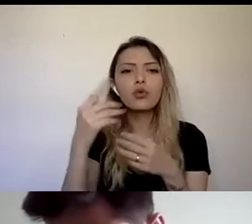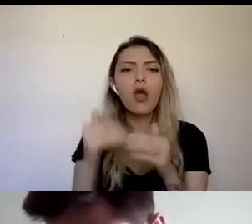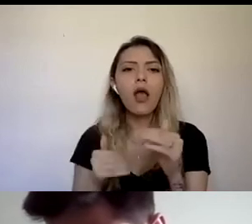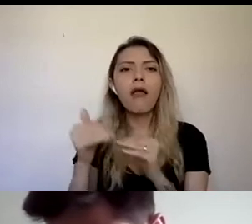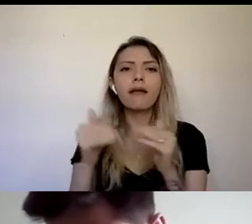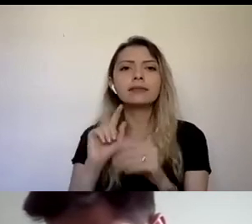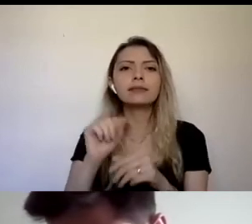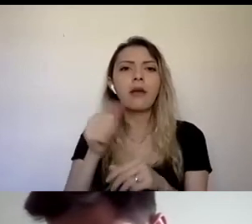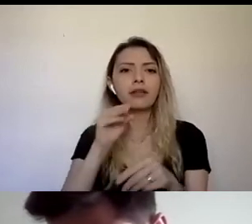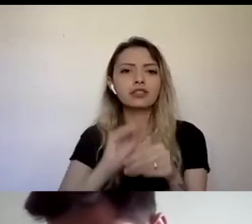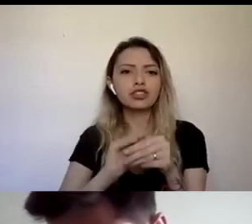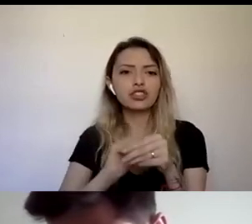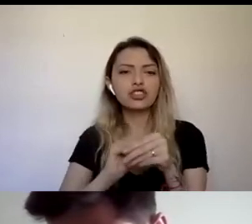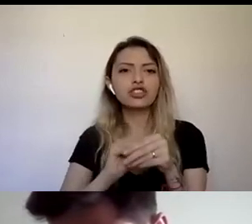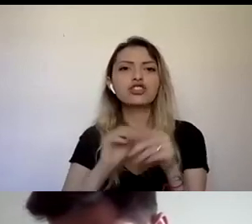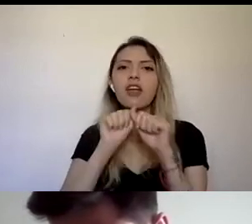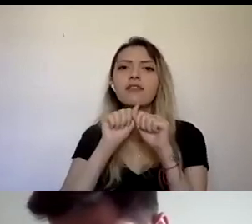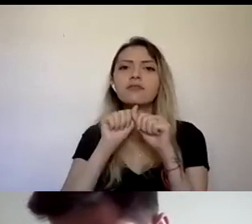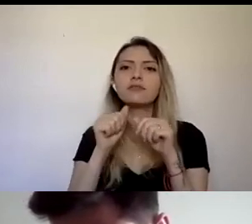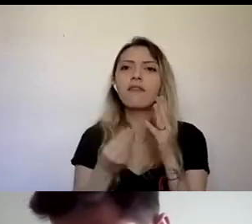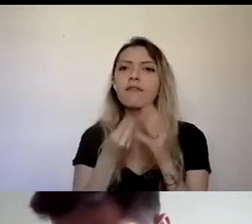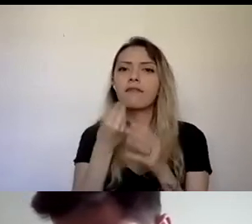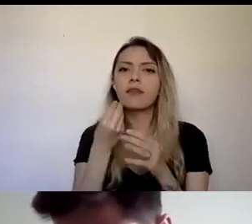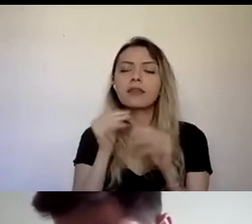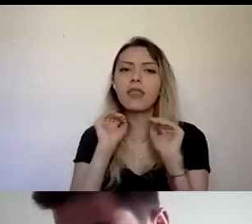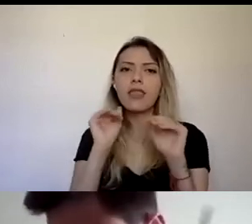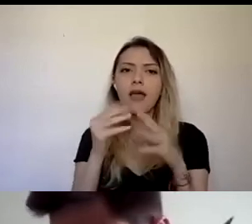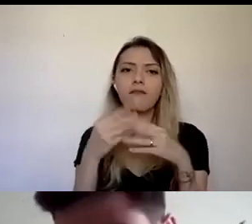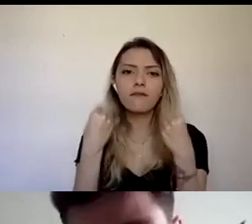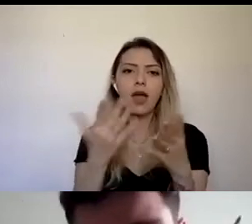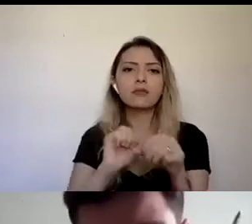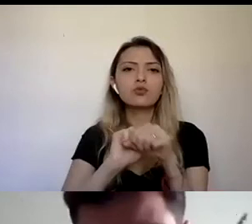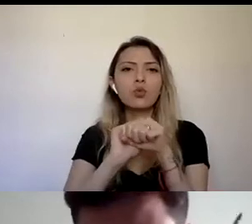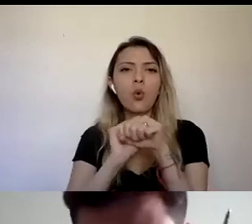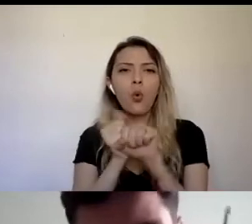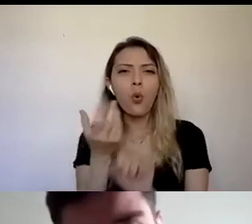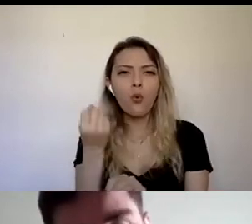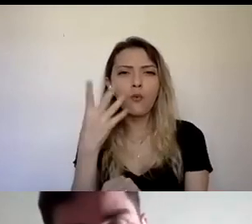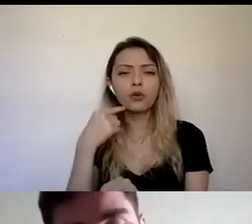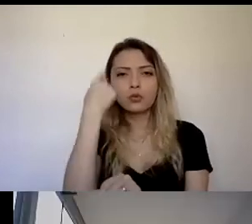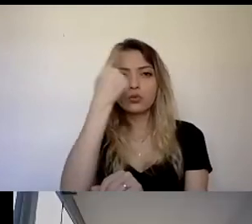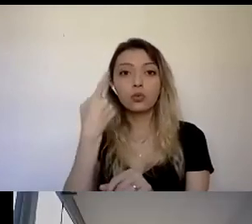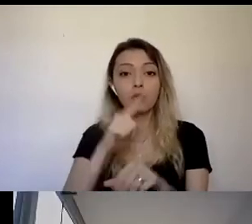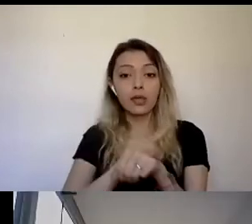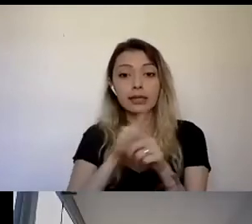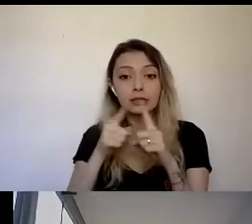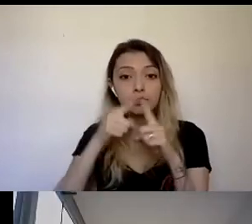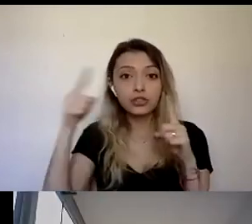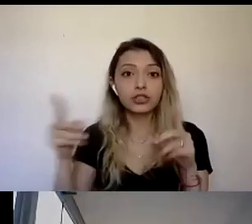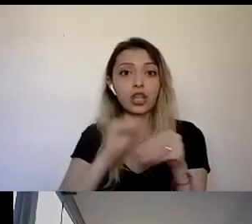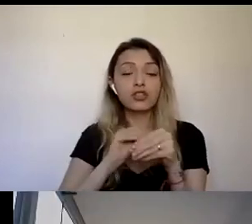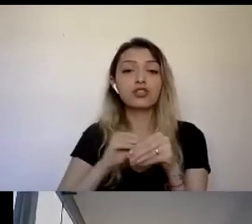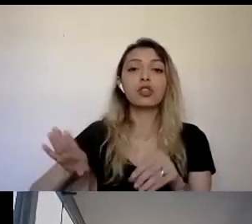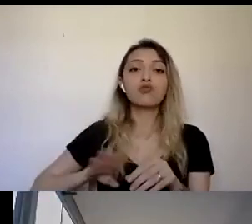ve kamuoyunda da çıktıları paylaşılan çocuk COVID dönemindeki çocuk hakları ihlallerine ilişkin çalışmadan